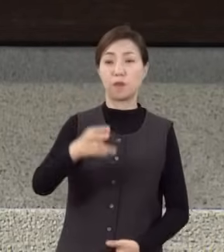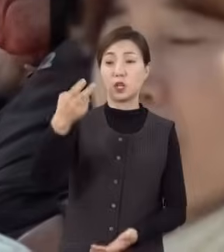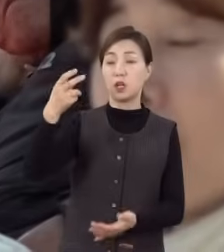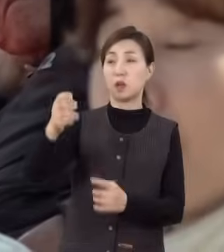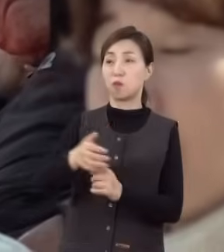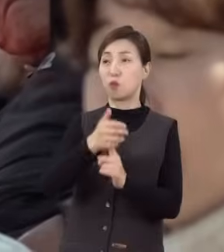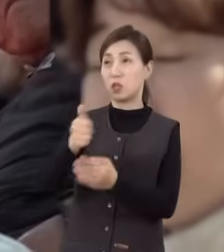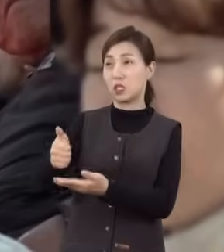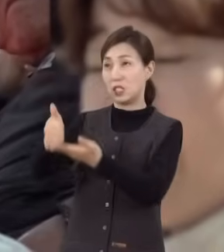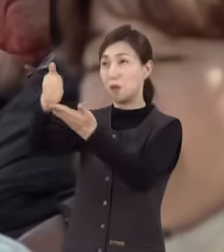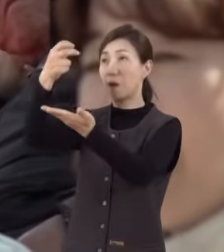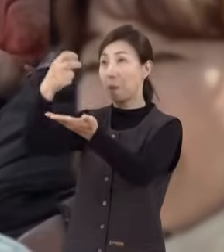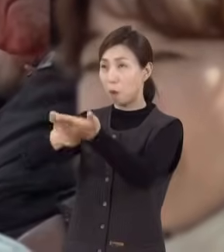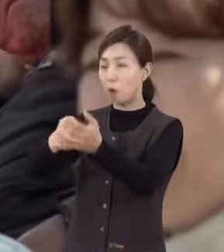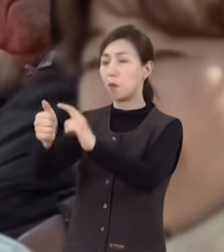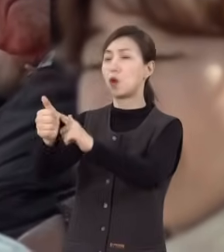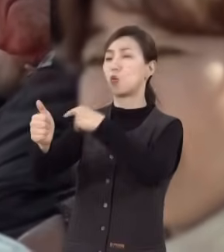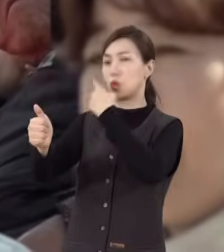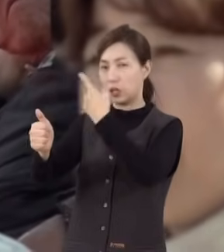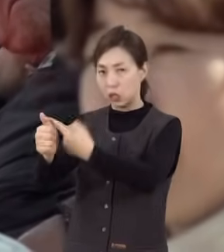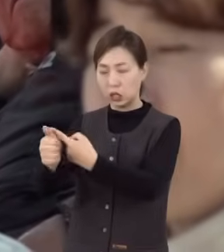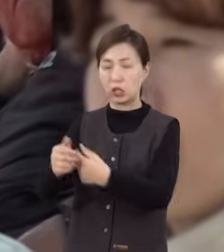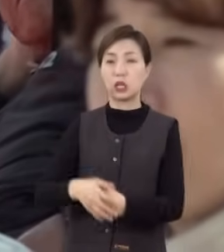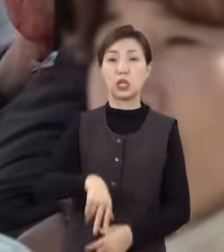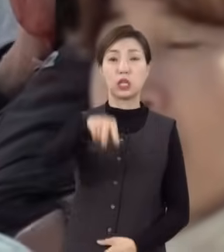닦으십시오. 딱 숙제를 내줍니다.